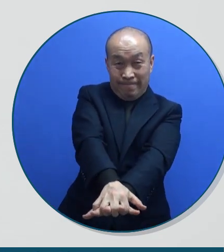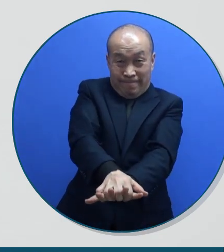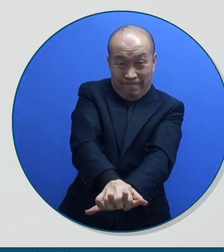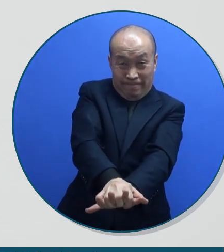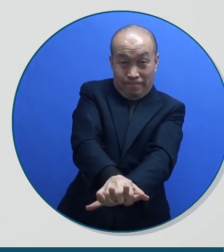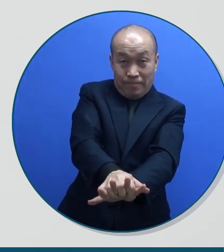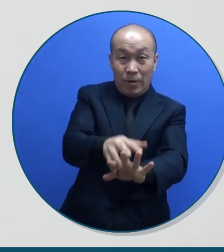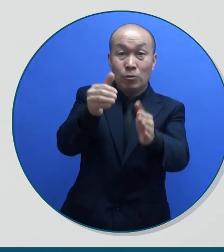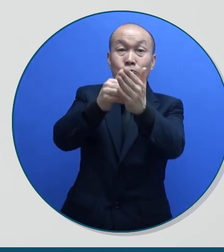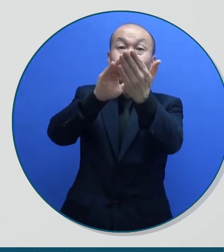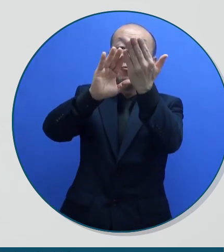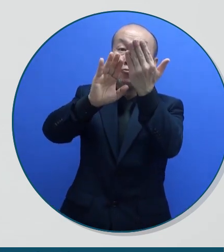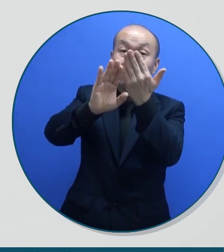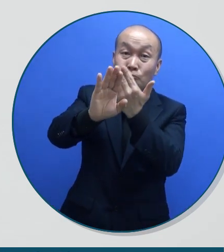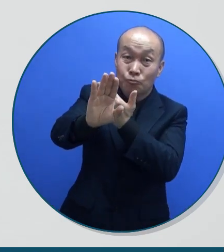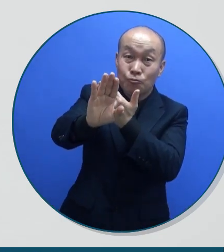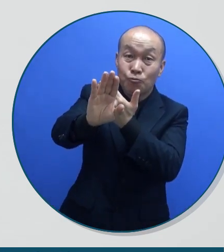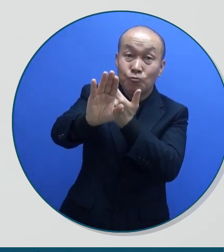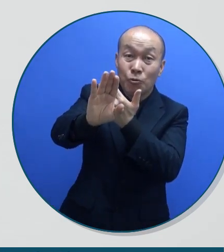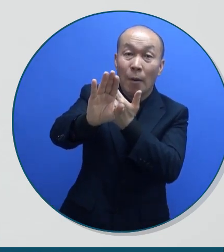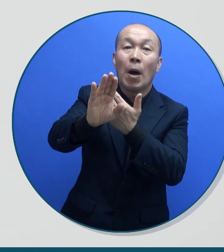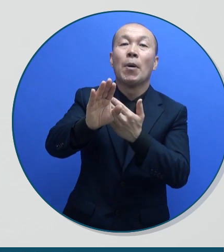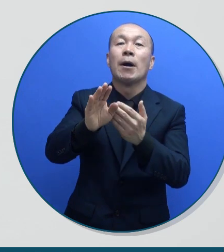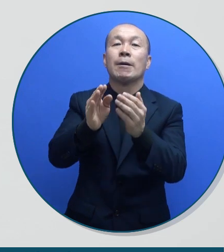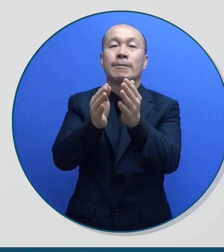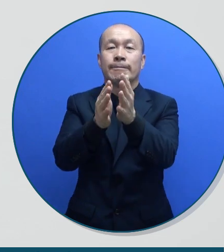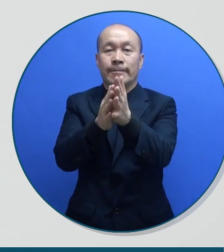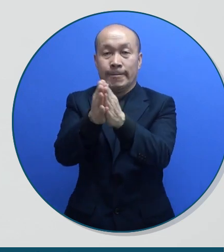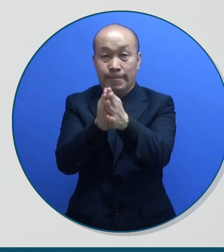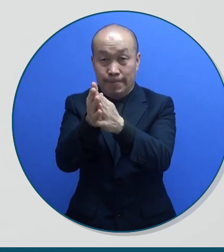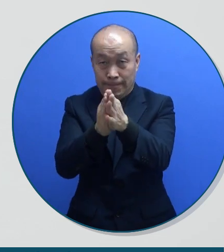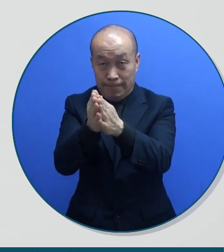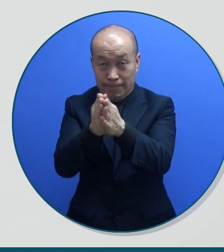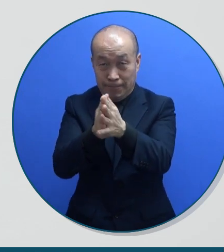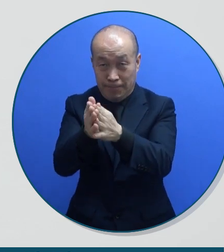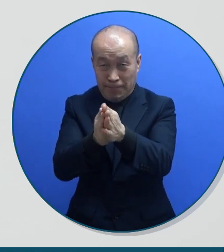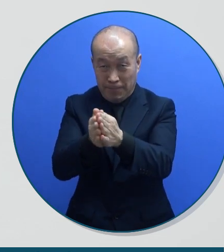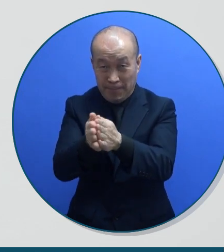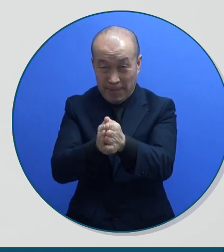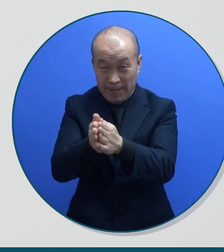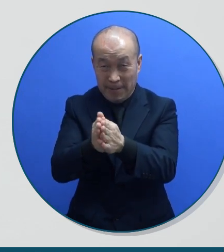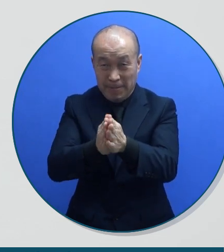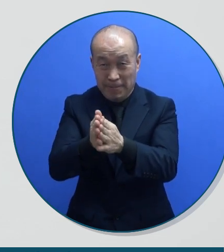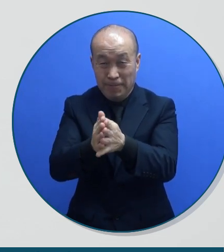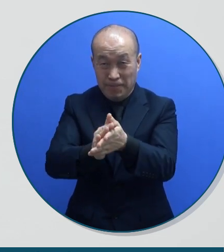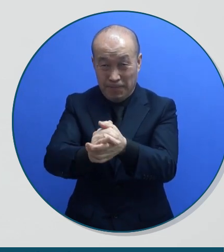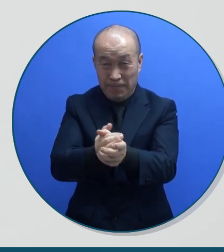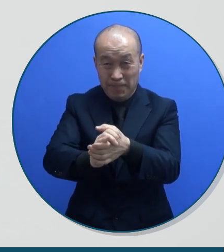마지막으로 심폐소생술이 끝난 이후에 즉시 비누로